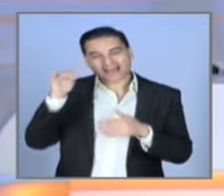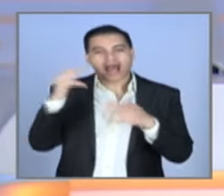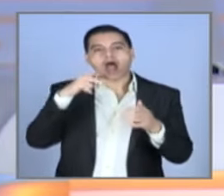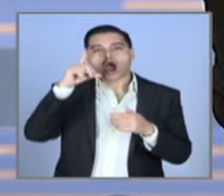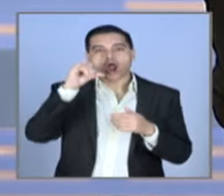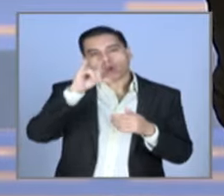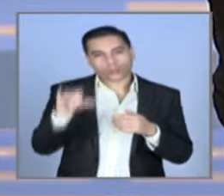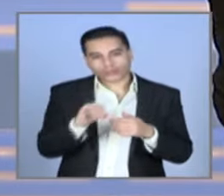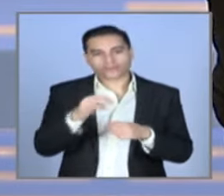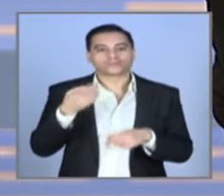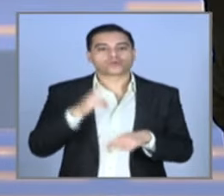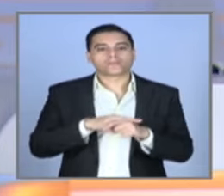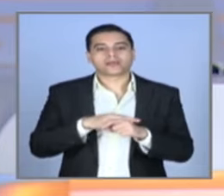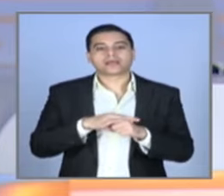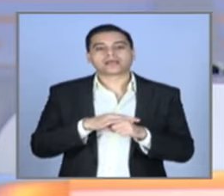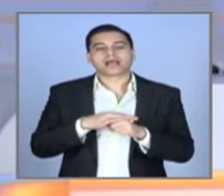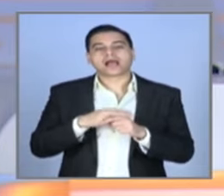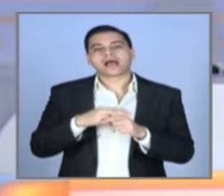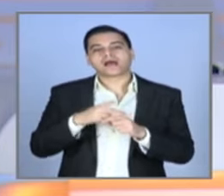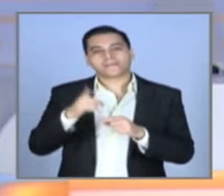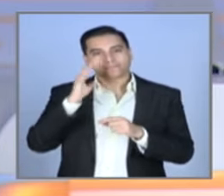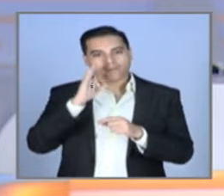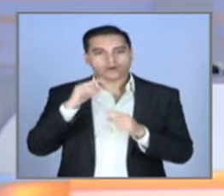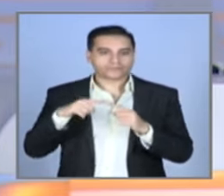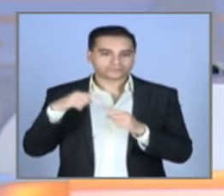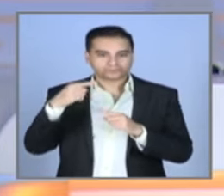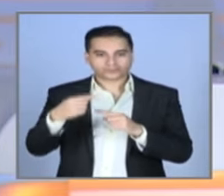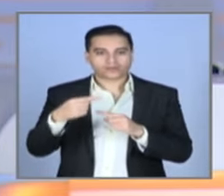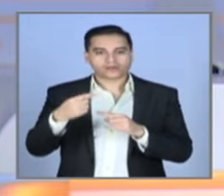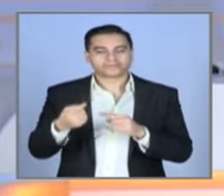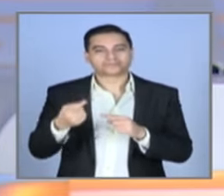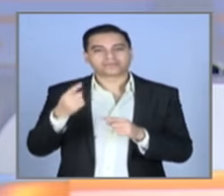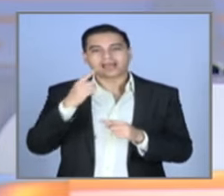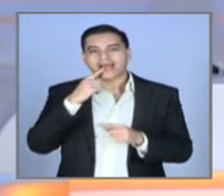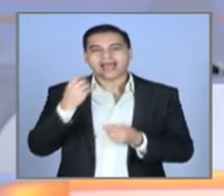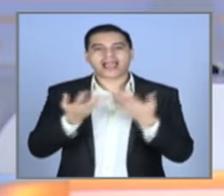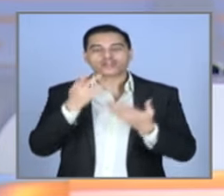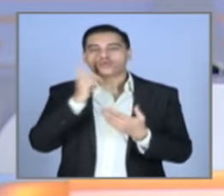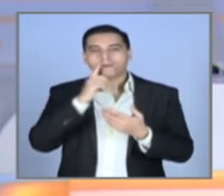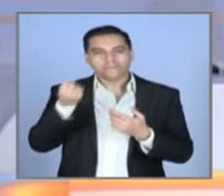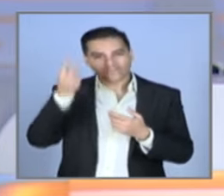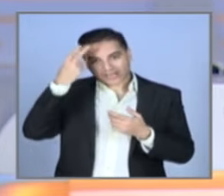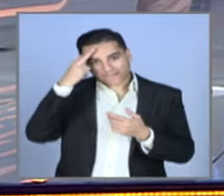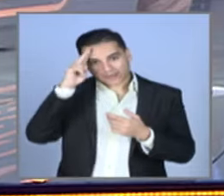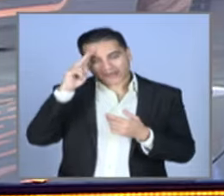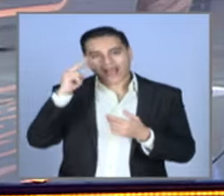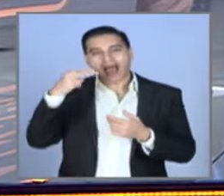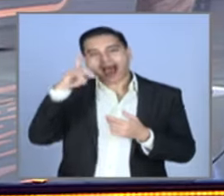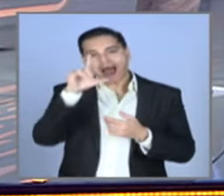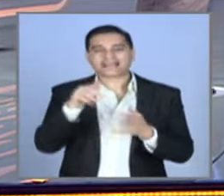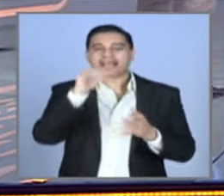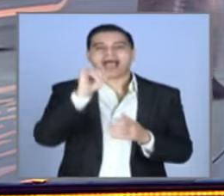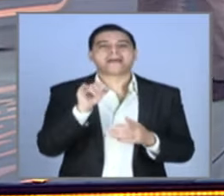الاحتفال بعيد الأم، علي أمين مش مصطفى أمين. كلنا نحيي أيمن ومحمد، محمد